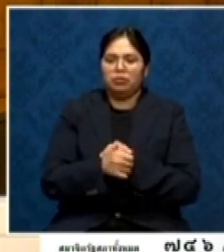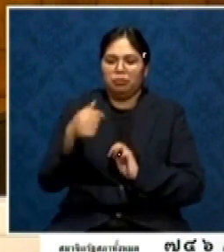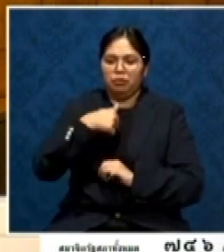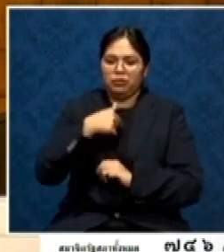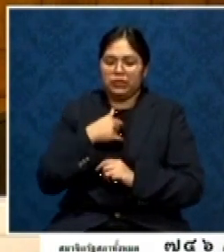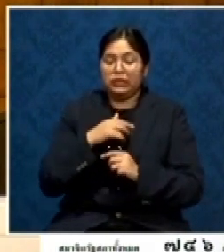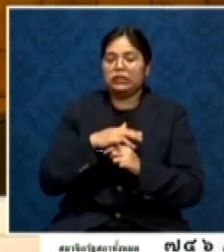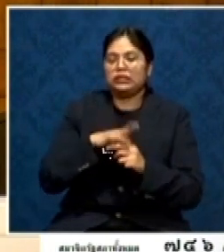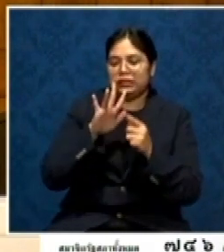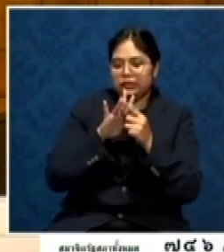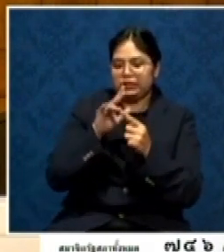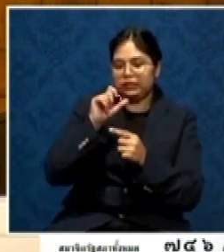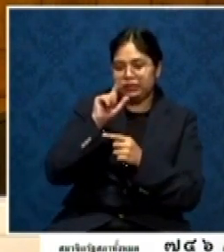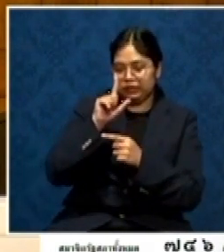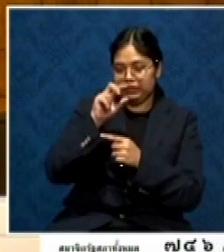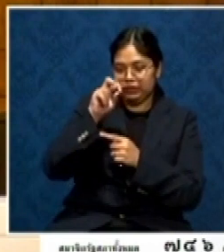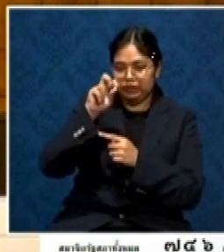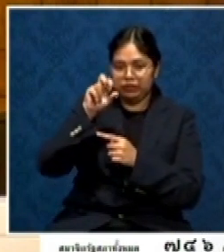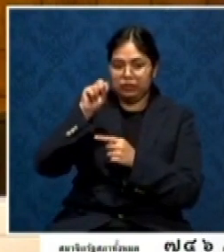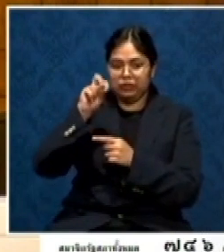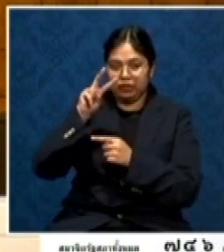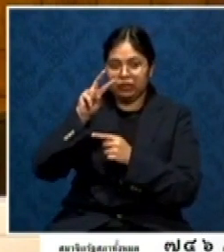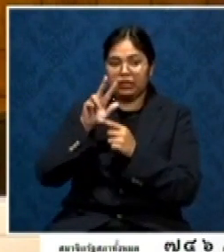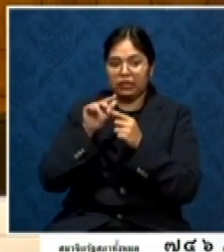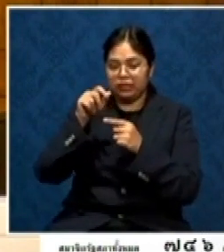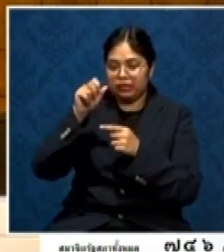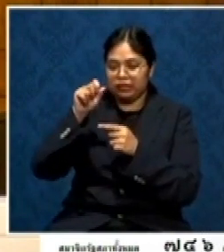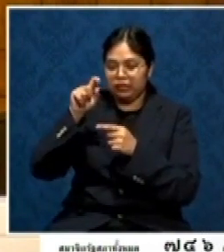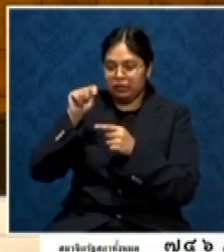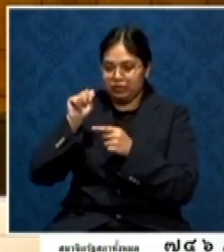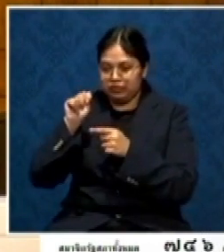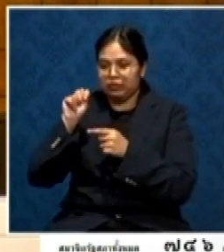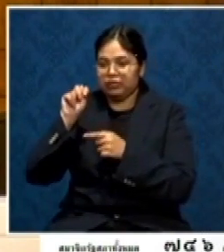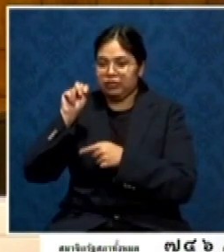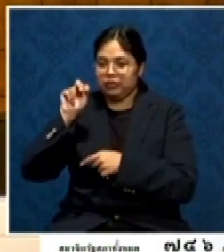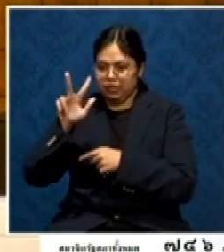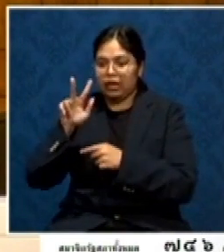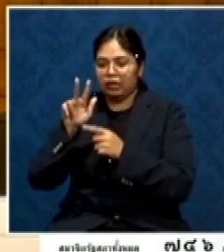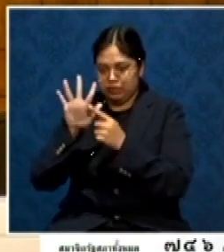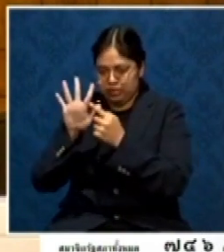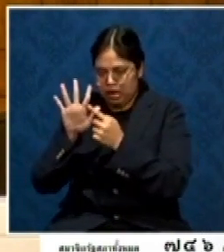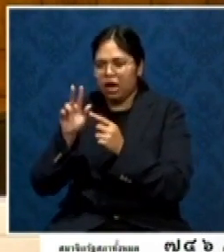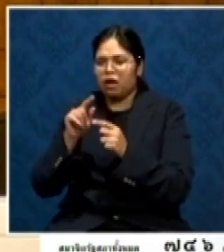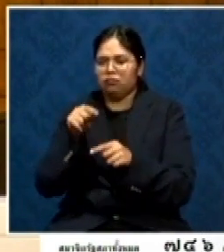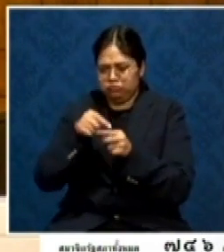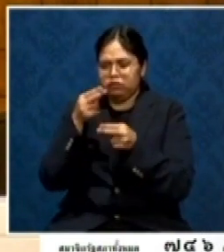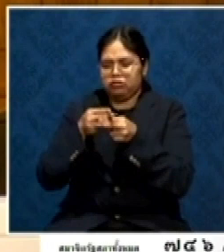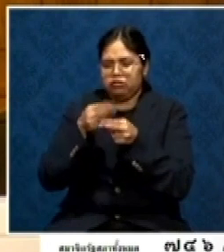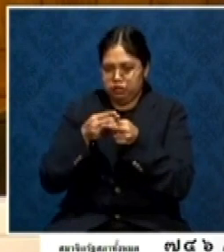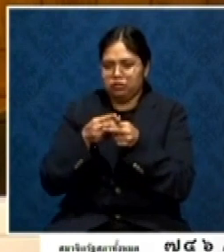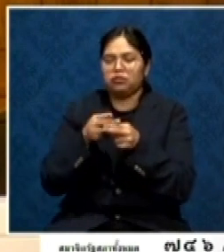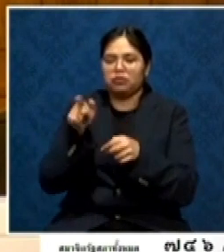ครับท่านกรุณาบอกbackgroundของผมให้กับเพื่อนสมาชิกอันทรงเกียรติว่าผมทำอะไรมา